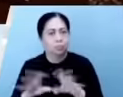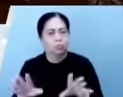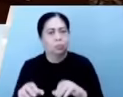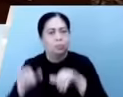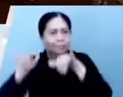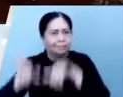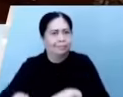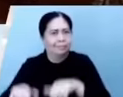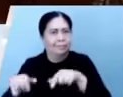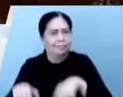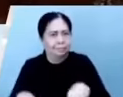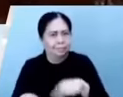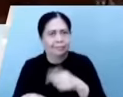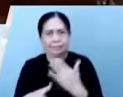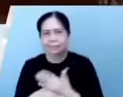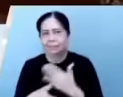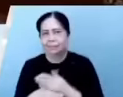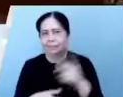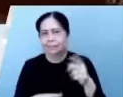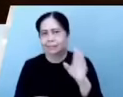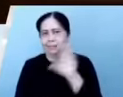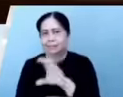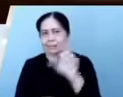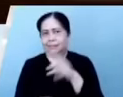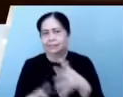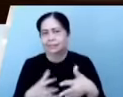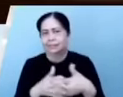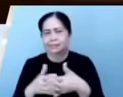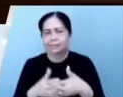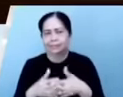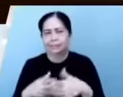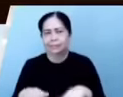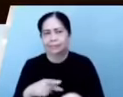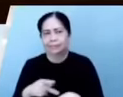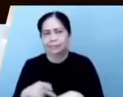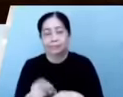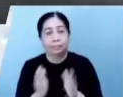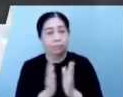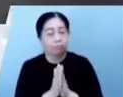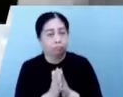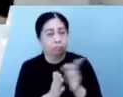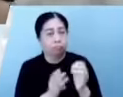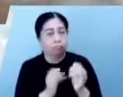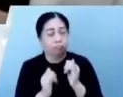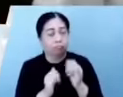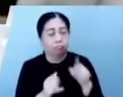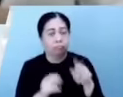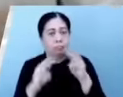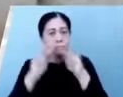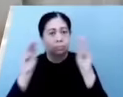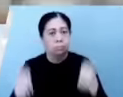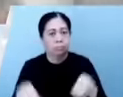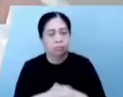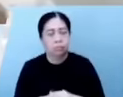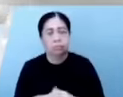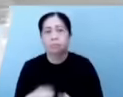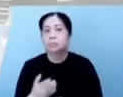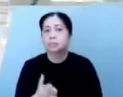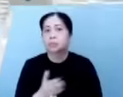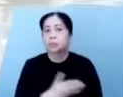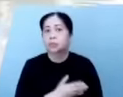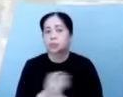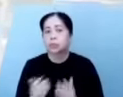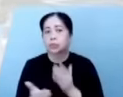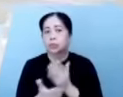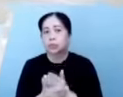at pakikialam ng puwersang Amerikano sa bansa. Hinihinga namin ng pahayag ang Malacanang. Bago yan, nagtungo si Blinken sa